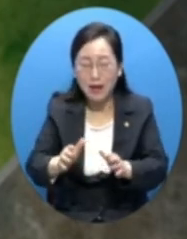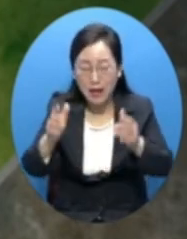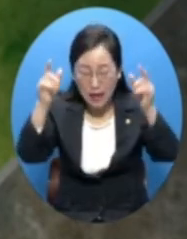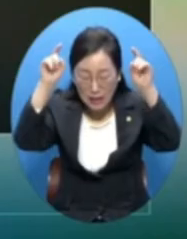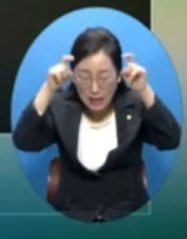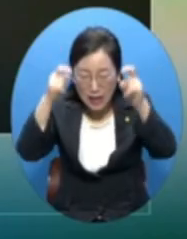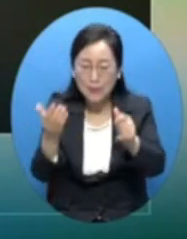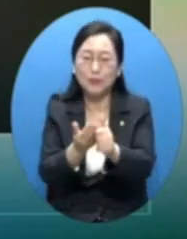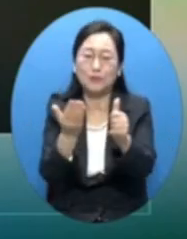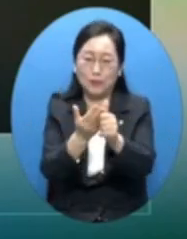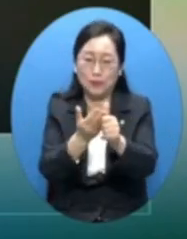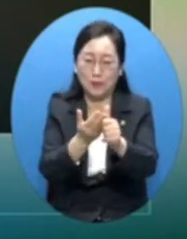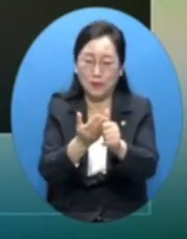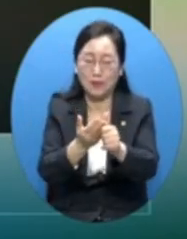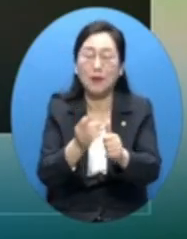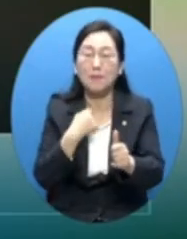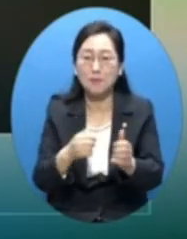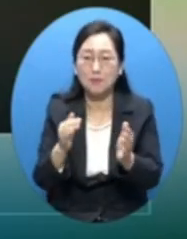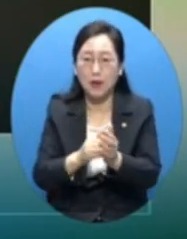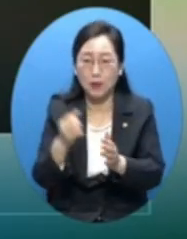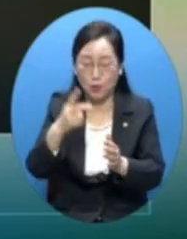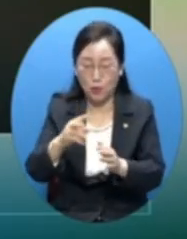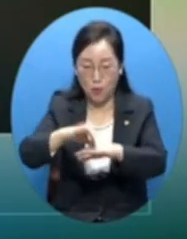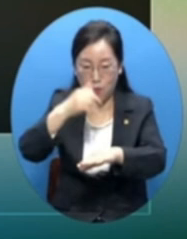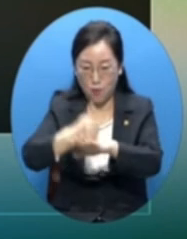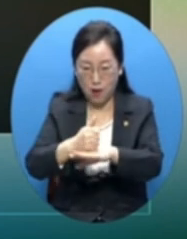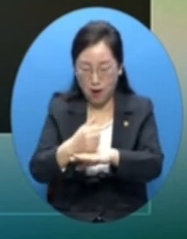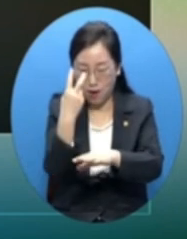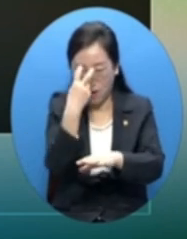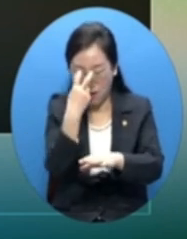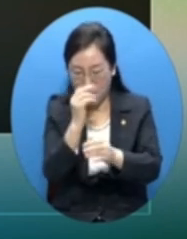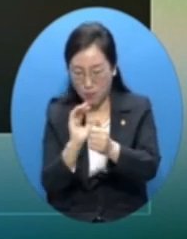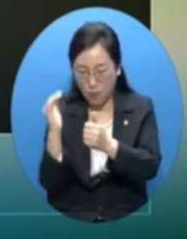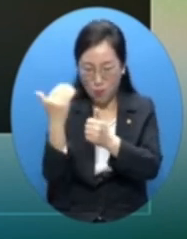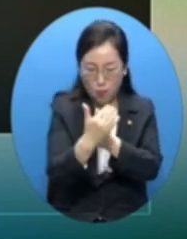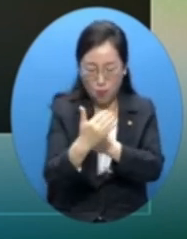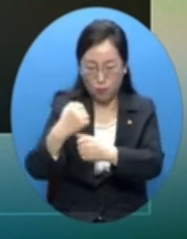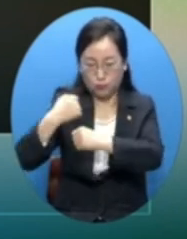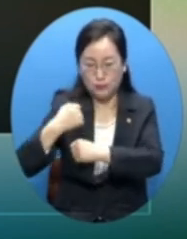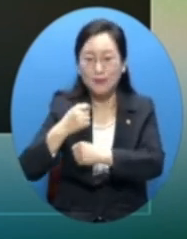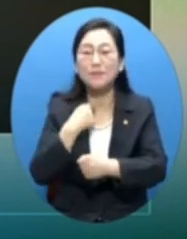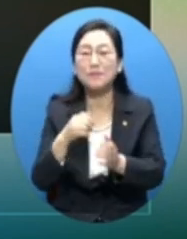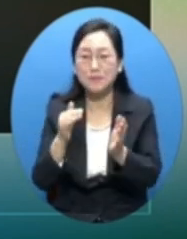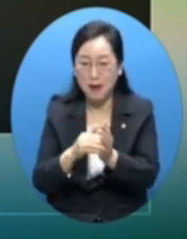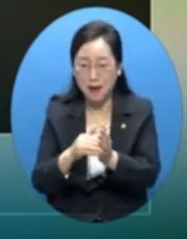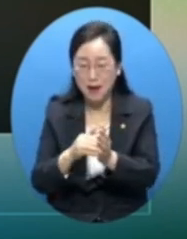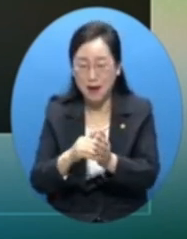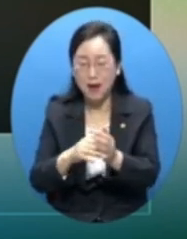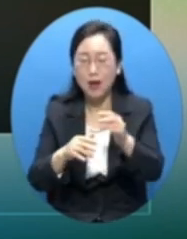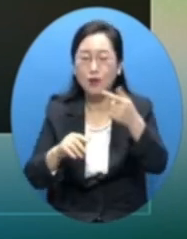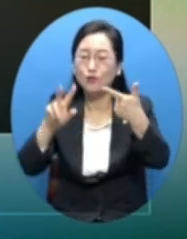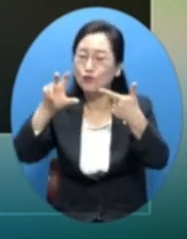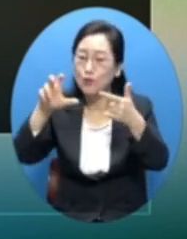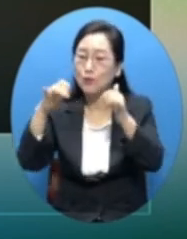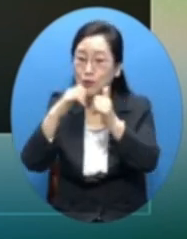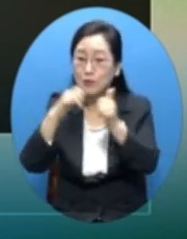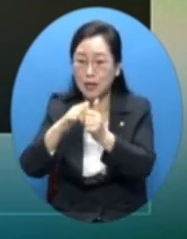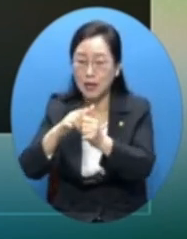황제를 경호하는 군인으로 복무했고 셀라시아 황제가 자기 경호대를 우리나라 6.25 전쟁 때 보냈습니다. 한국 전쟁